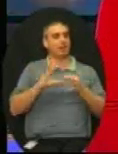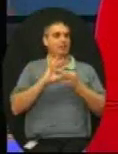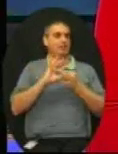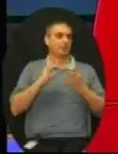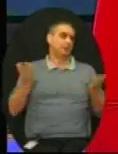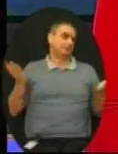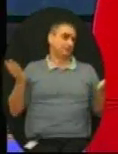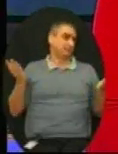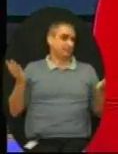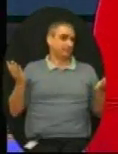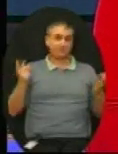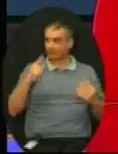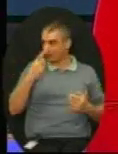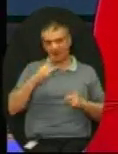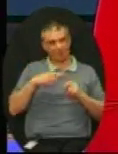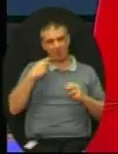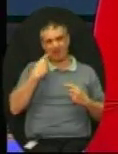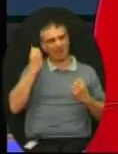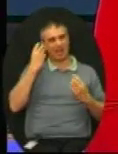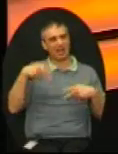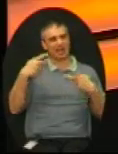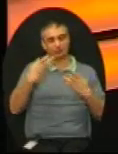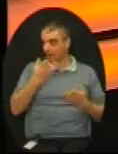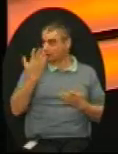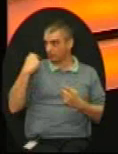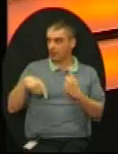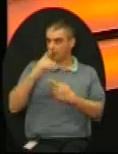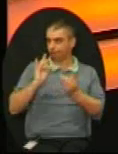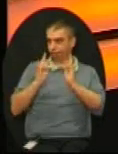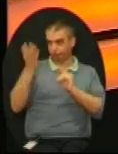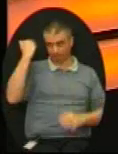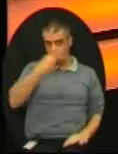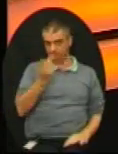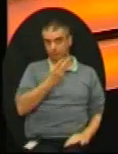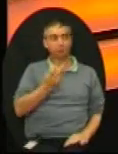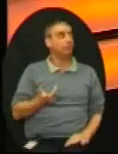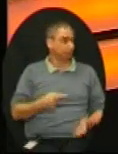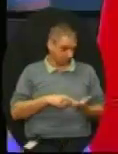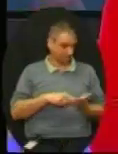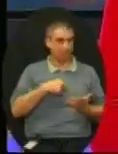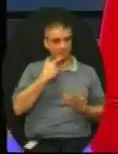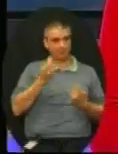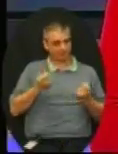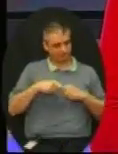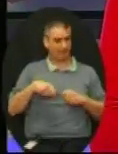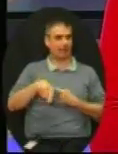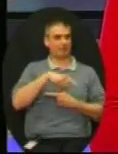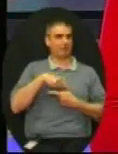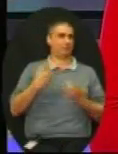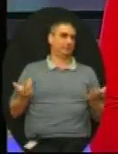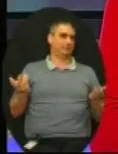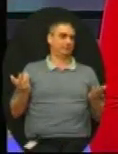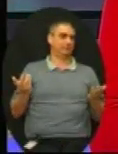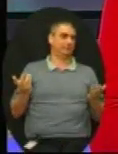על הקלישאה. למרות שבתוך המעגל הזה היה גם קצת מעגל דמים ביניכם. אז לכן אני אומרת, סגירת מעגל,